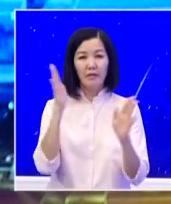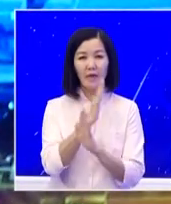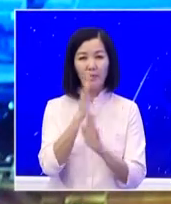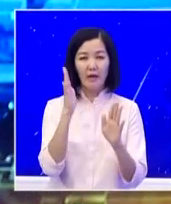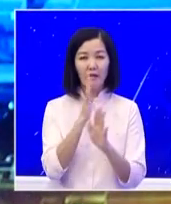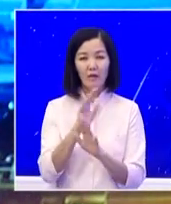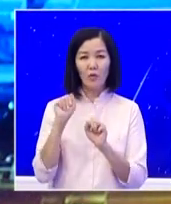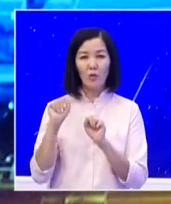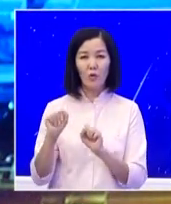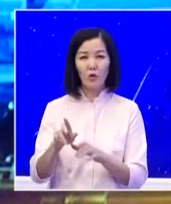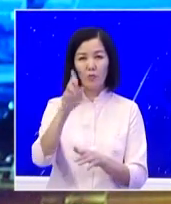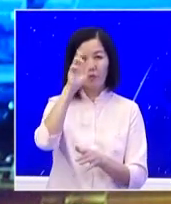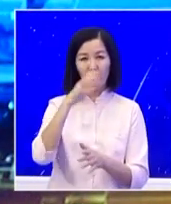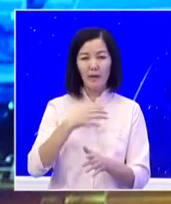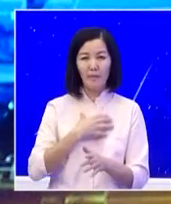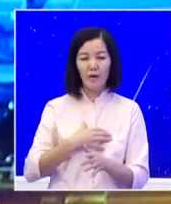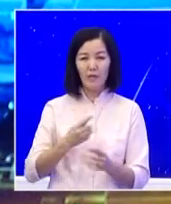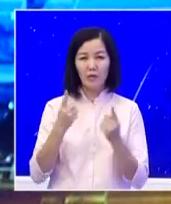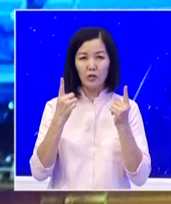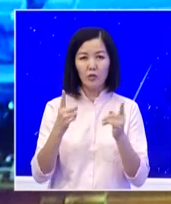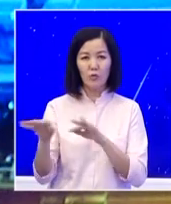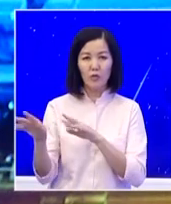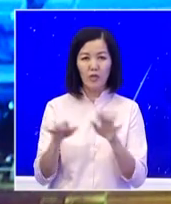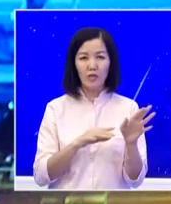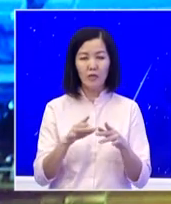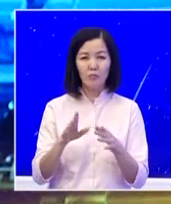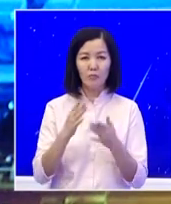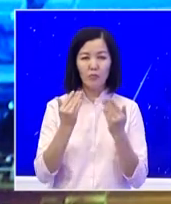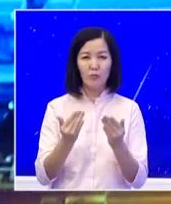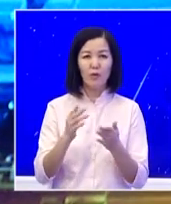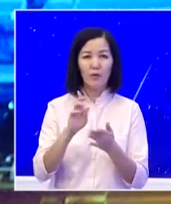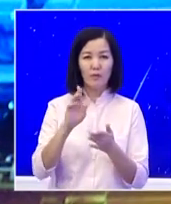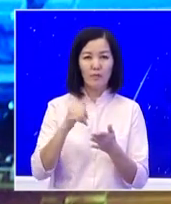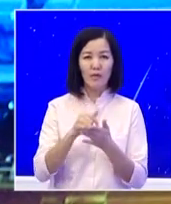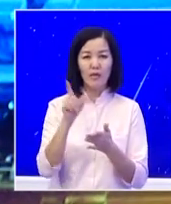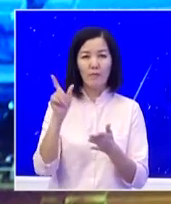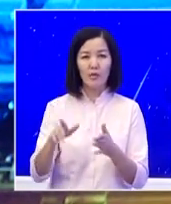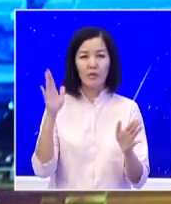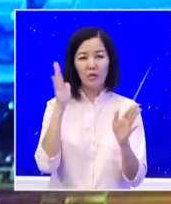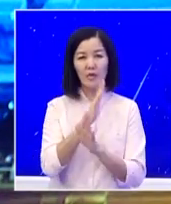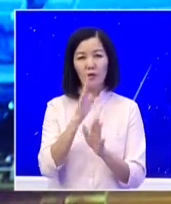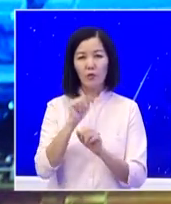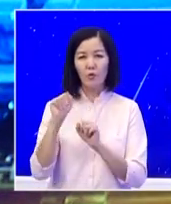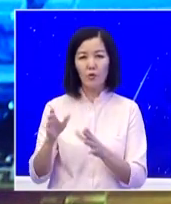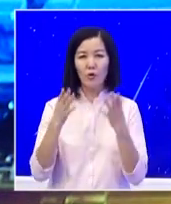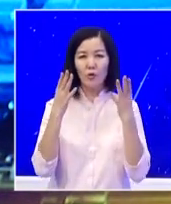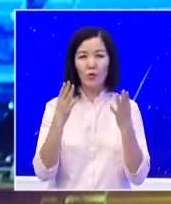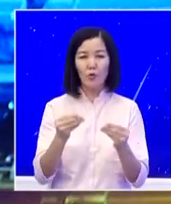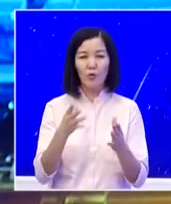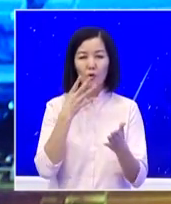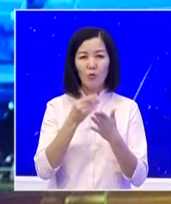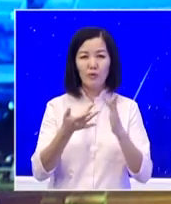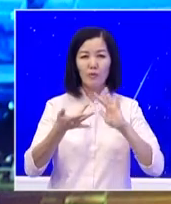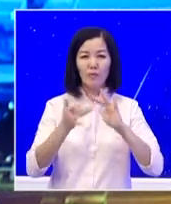Табиғатты қорғау мемлекеттік маңызы зор іс. Бұл туралы мемлекет басшысы 5-ші маусым қоршаған ортаны қорғау күніне орай